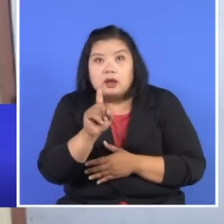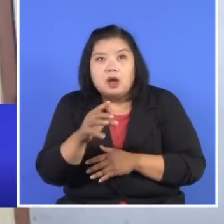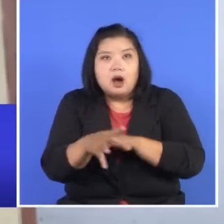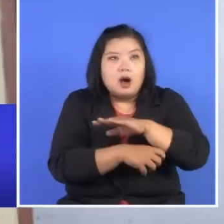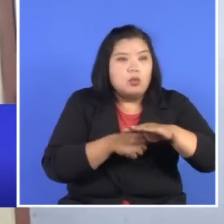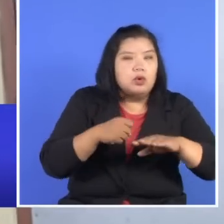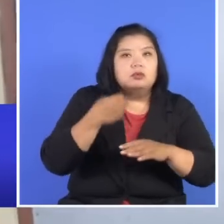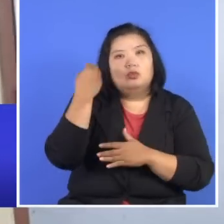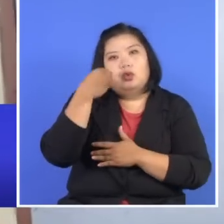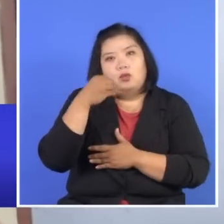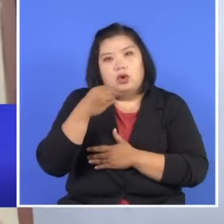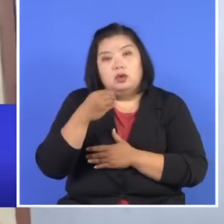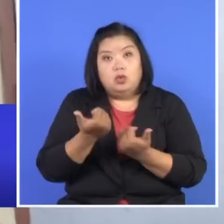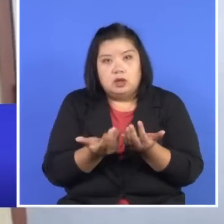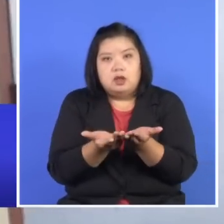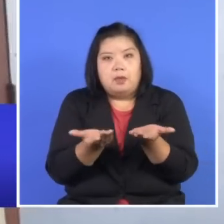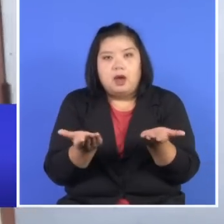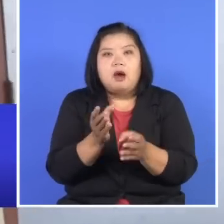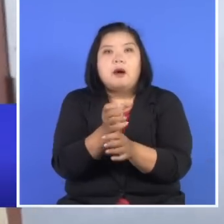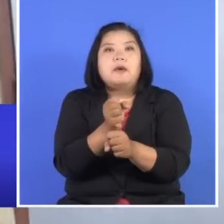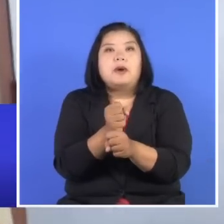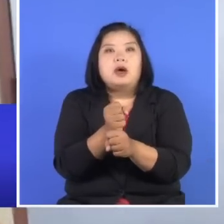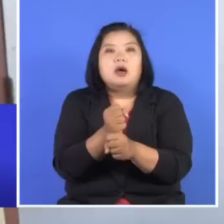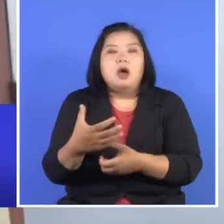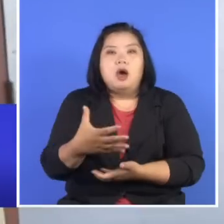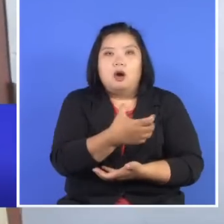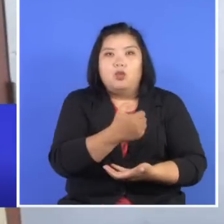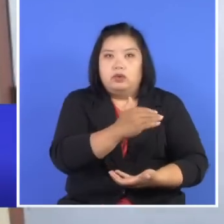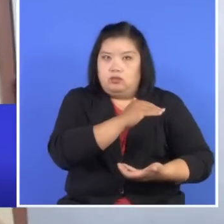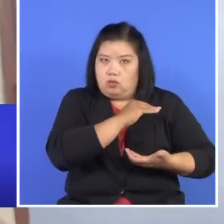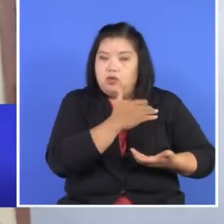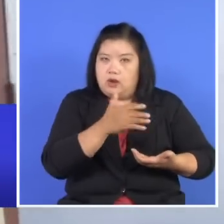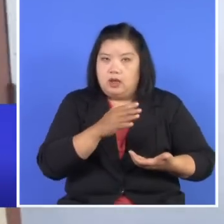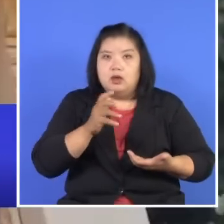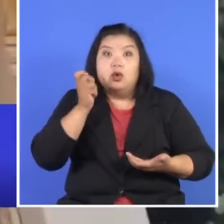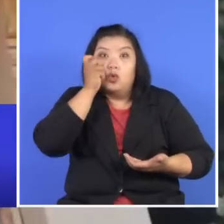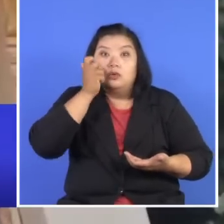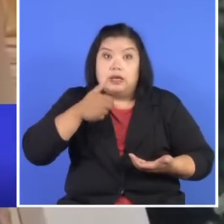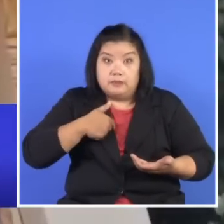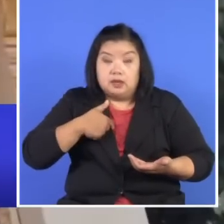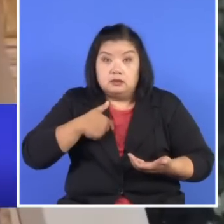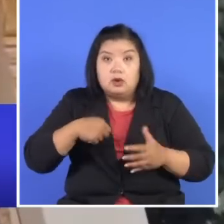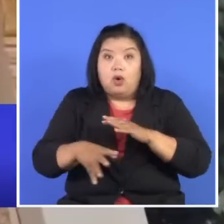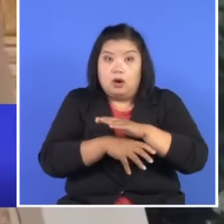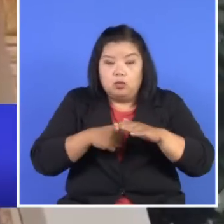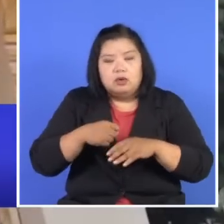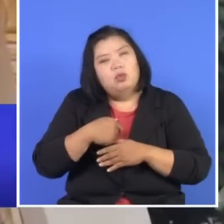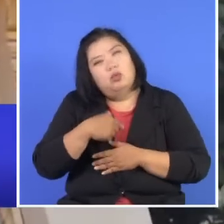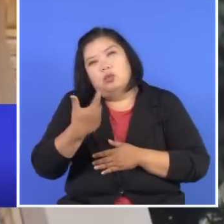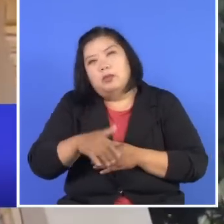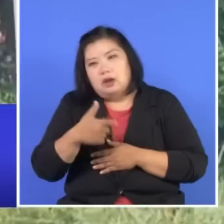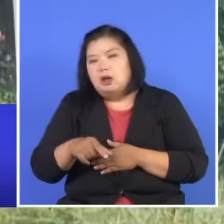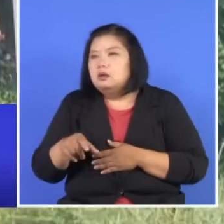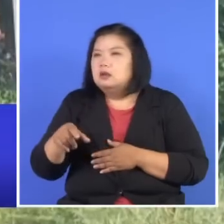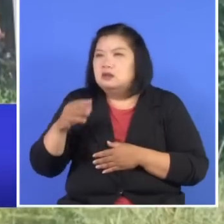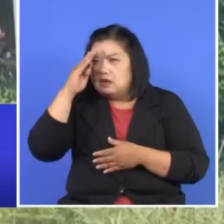ล่าสุดขโมยพระพุทธรูปไป1องค์มีโทรศัพท์ของพระก็เคยหายไปโอนไม่ไหวแล้วอาตมาไม่ไหวแล้วจริงๆตำรวจช่วยจับตัว